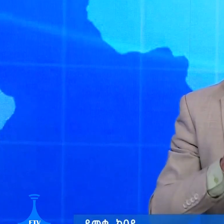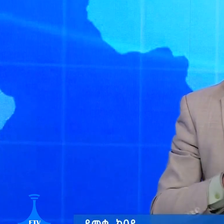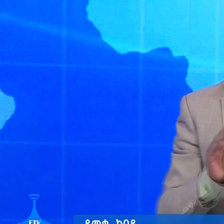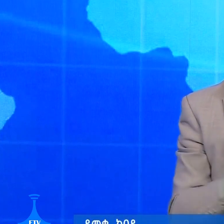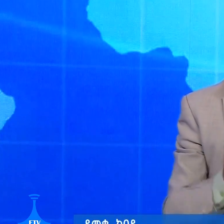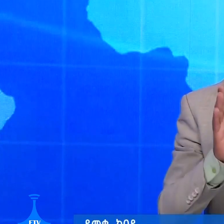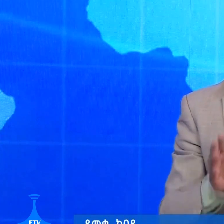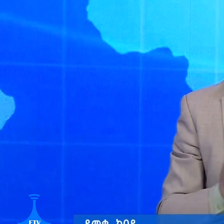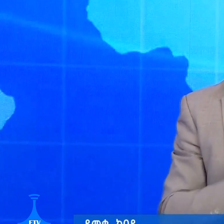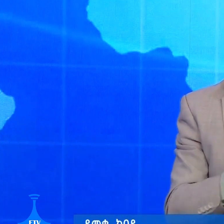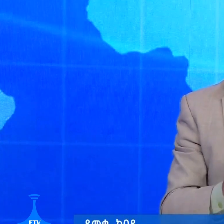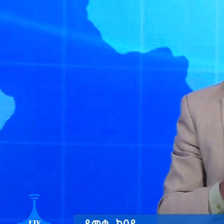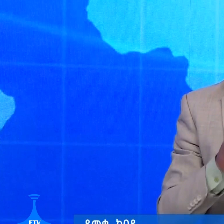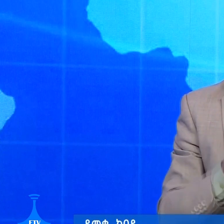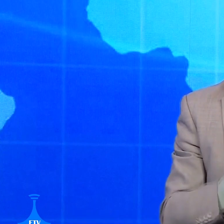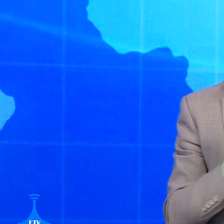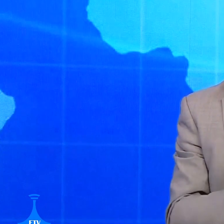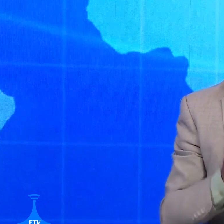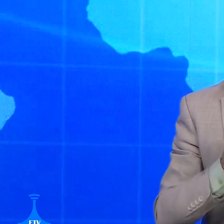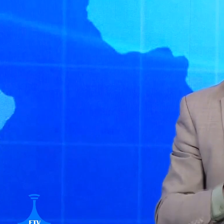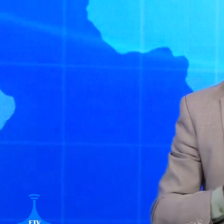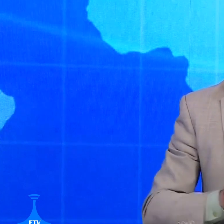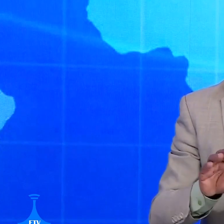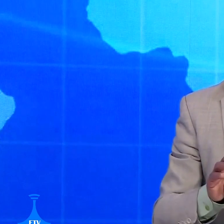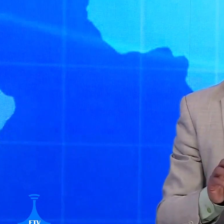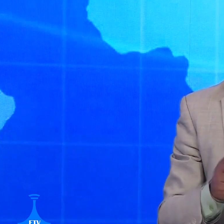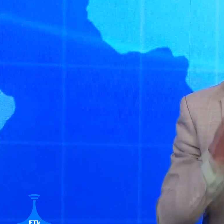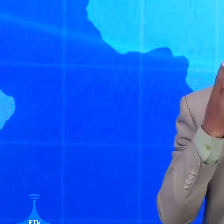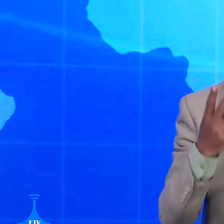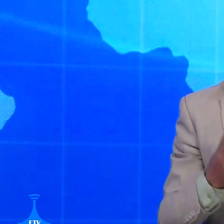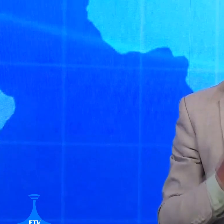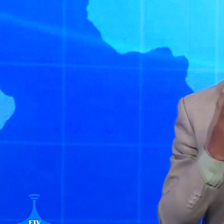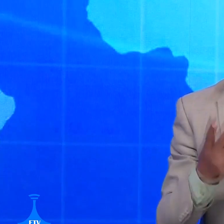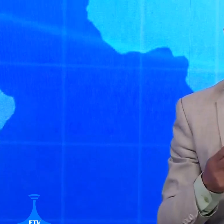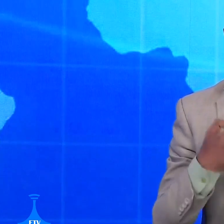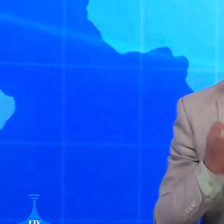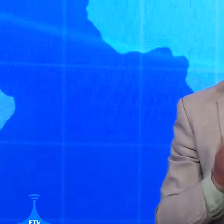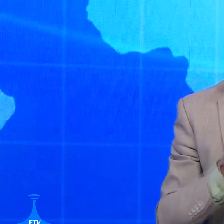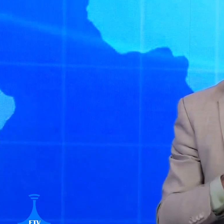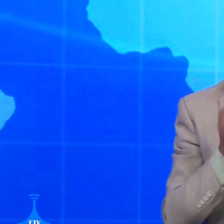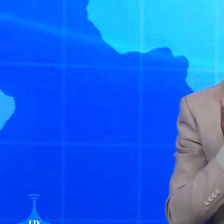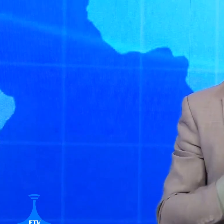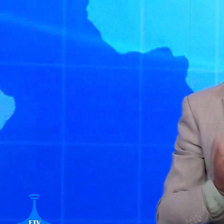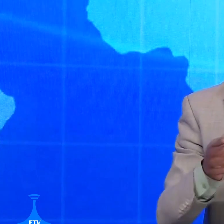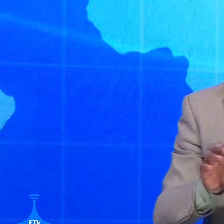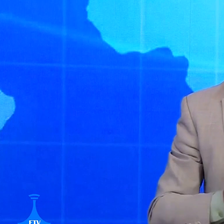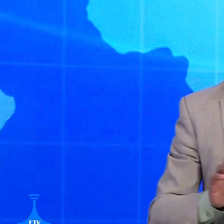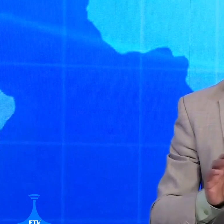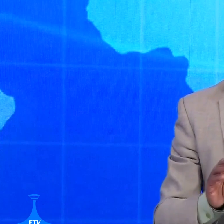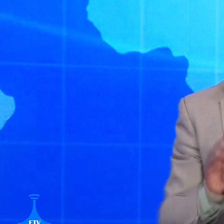ቋሚ ኮሚቴ በሀገራዊ ምክክር ኮሚሽን አፈጻጸም ላይ ያደረገው የመስክ ምልከታ ሪፖርት ላይ